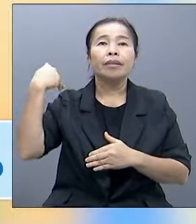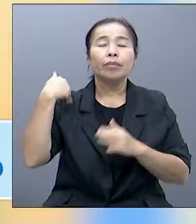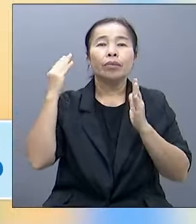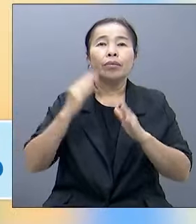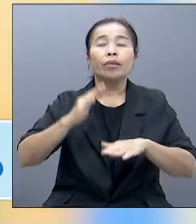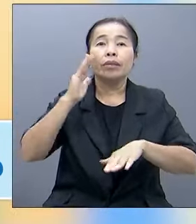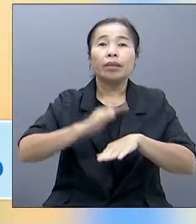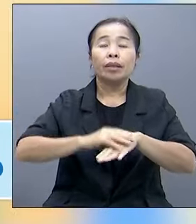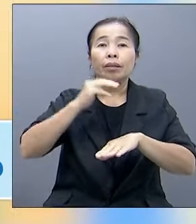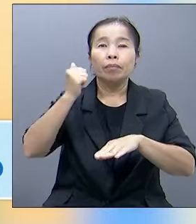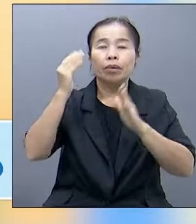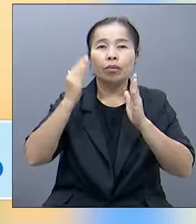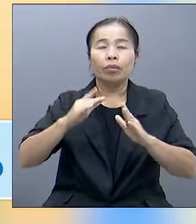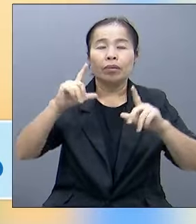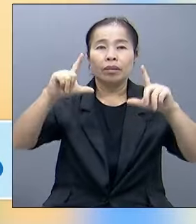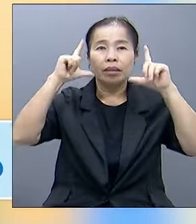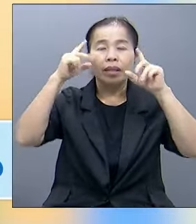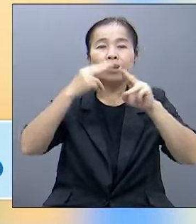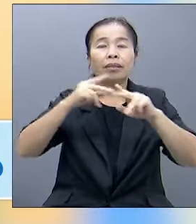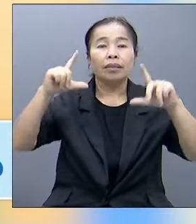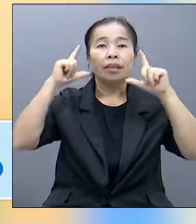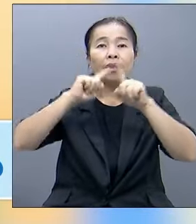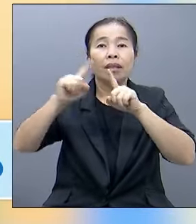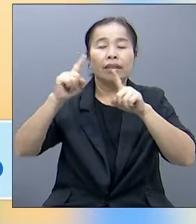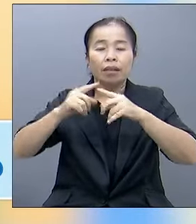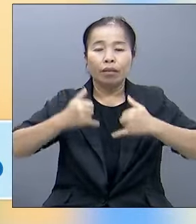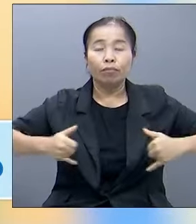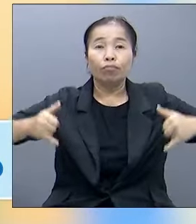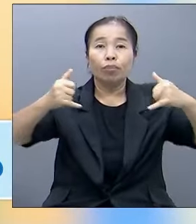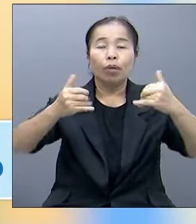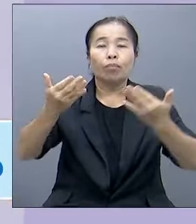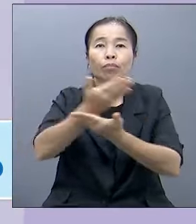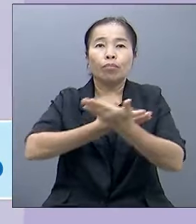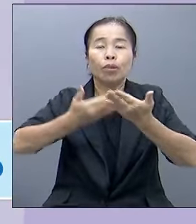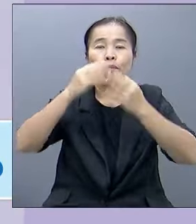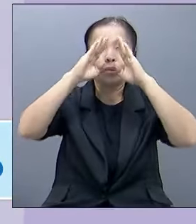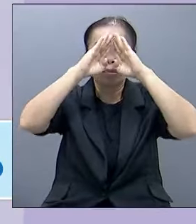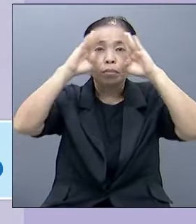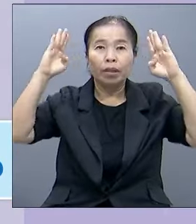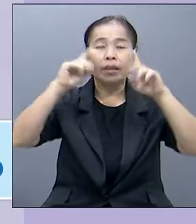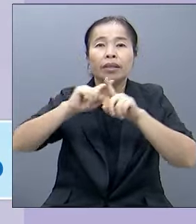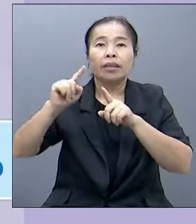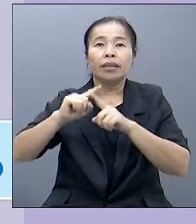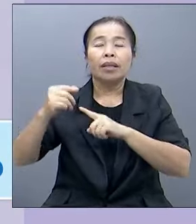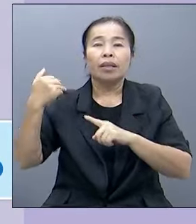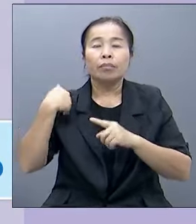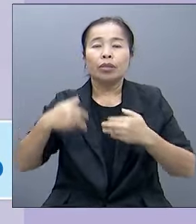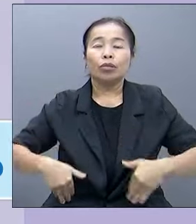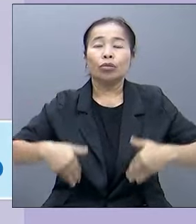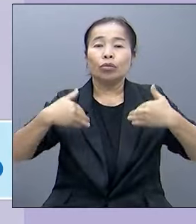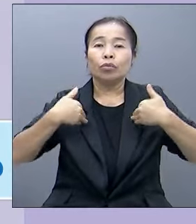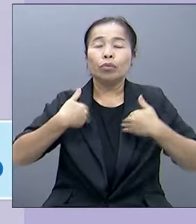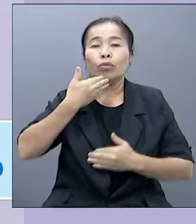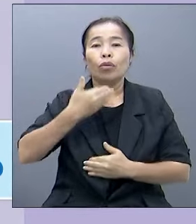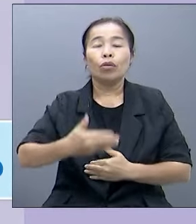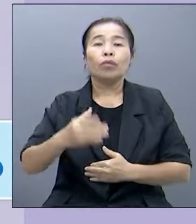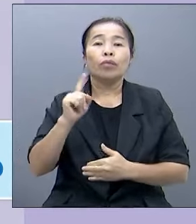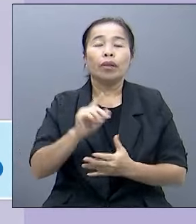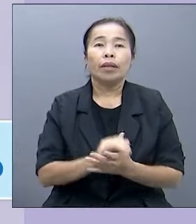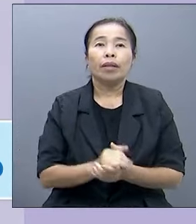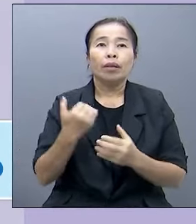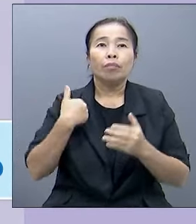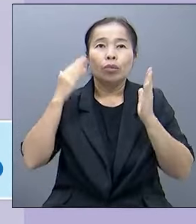ที่มีชื่อเสียงเพื่อสร้างประสบการณ์ร่วมกันนะคะฟังแลกเปลี่ยนแบ่งปันสู่วิถีชีวิตที่ยั่งยืนค่ะโดยมีผู้เข้าร่วม